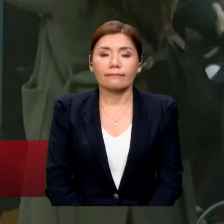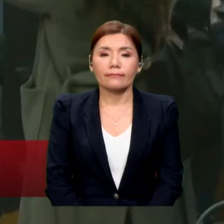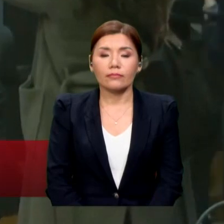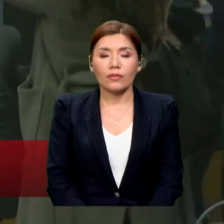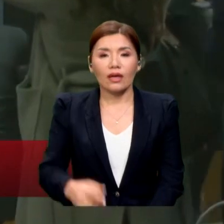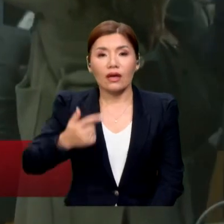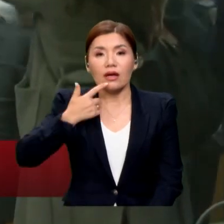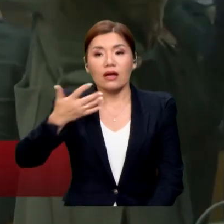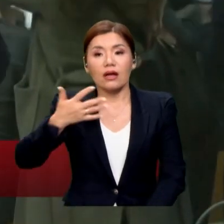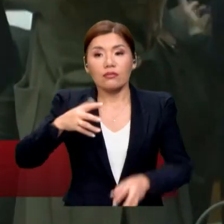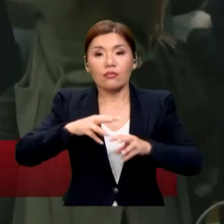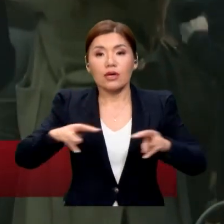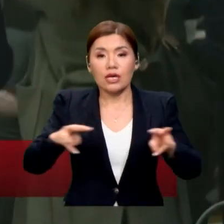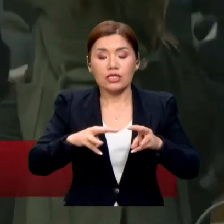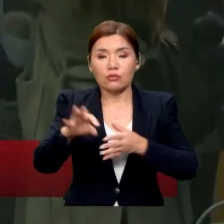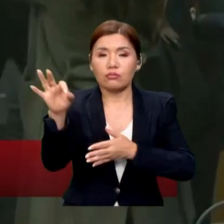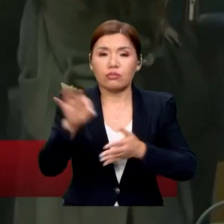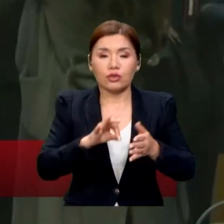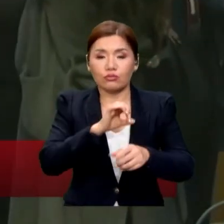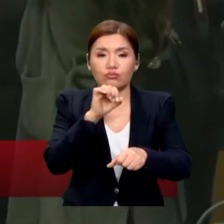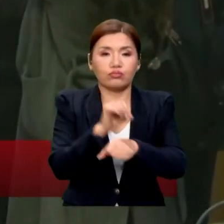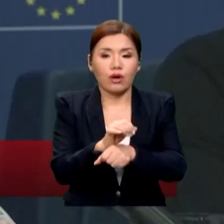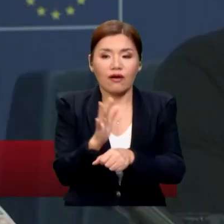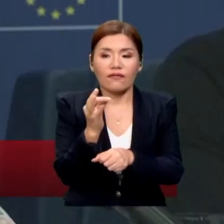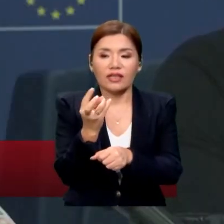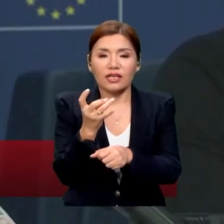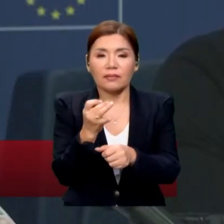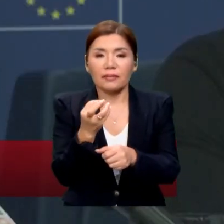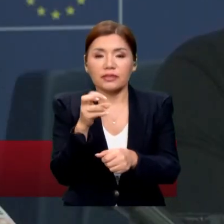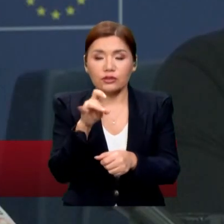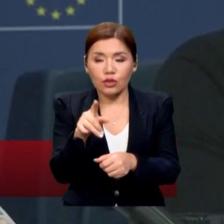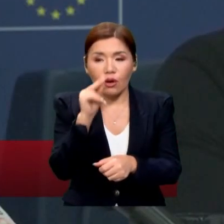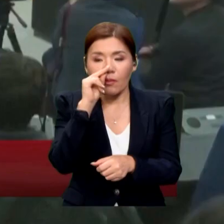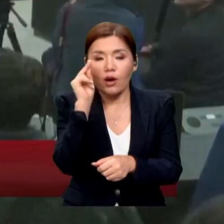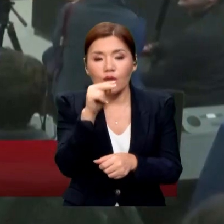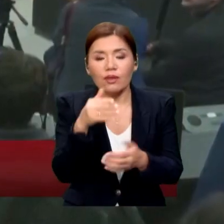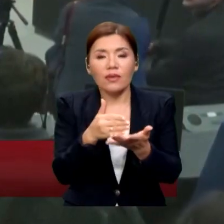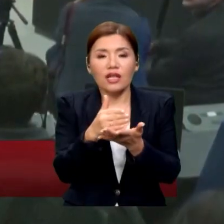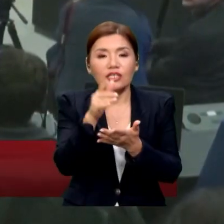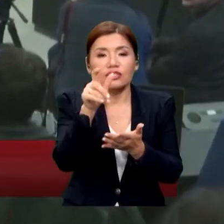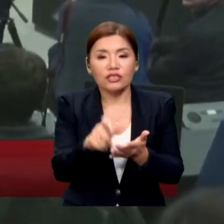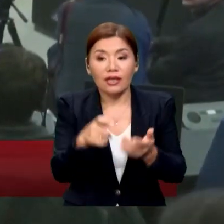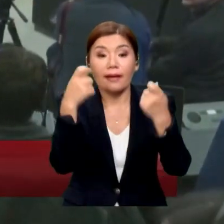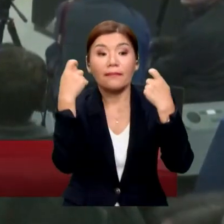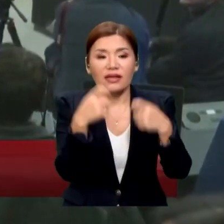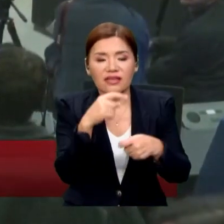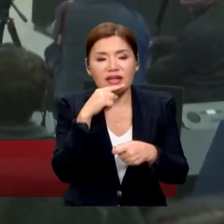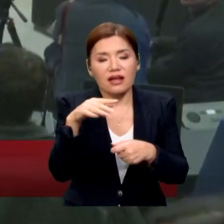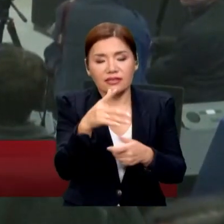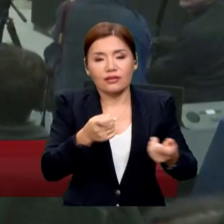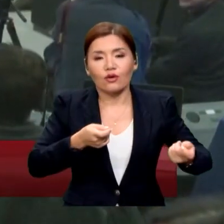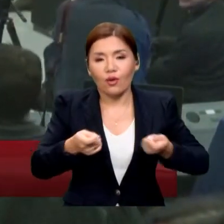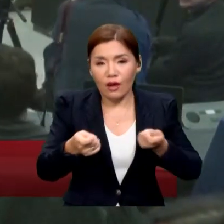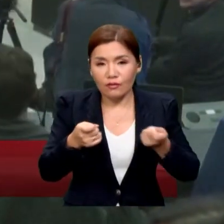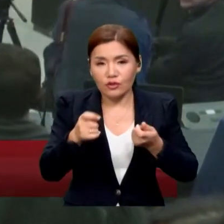Речь премьер-министра накануне была резко прервана венгерским оппозиционером. Он обвинил политика в том, что тот продался российскому